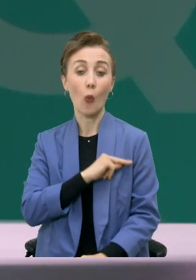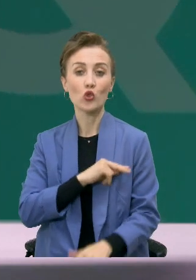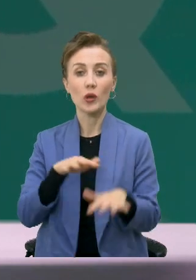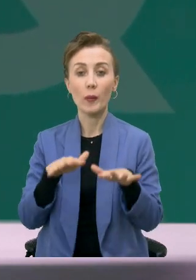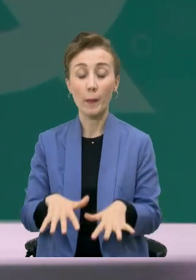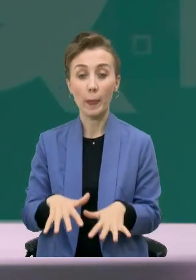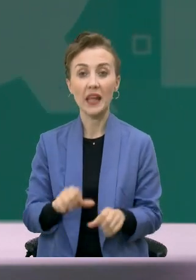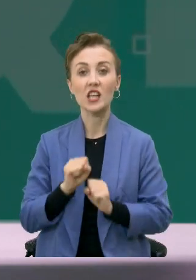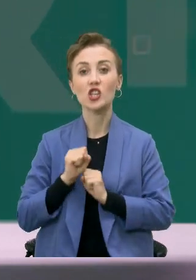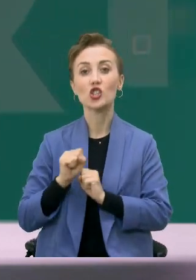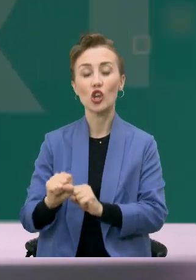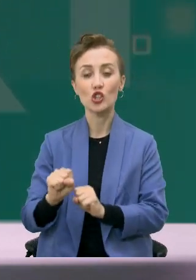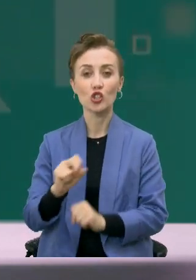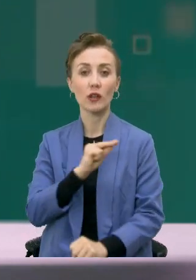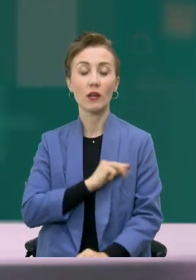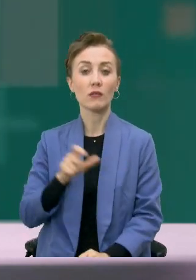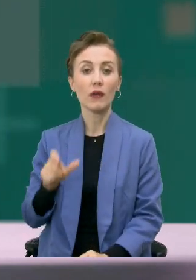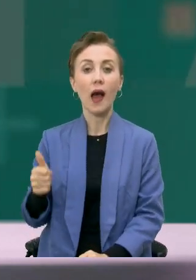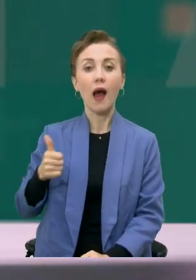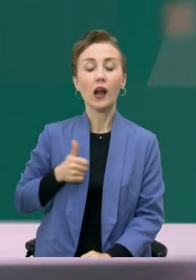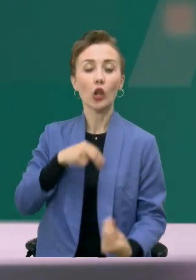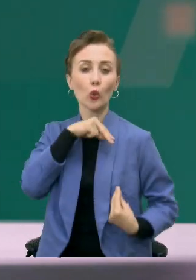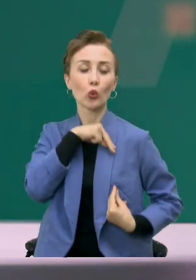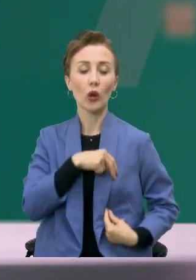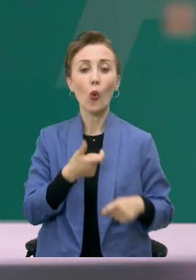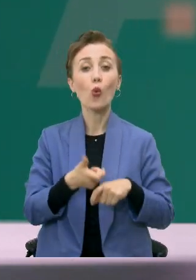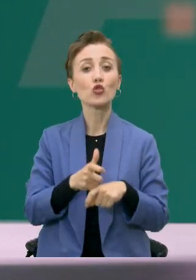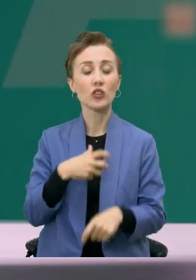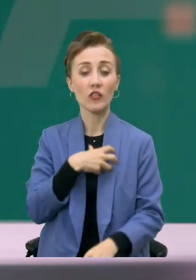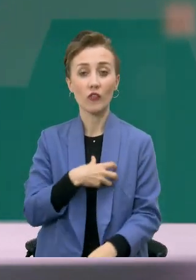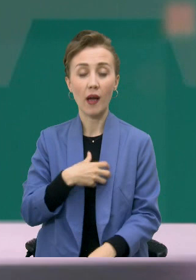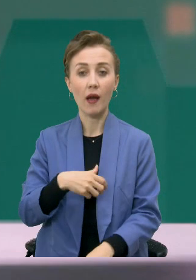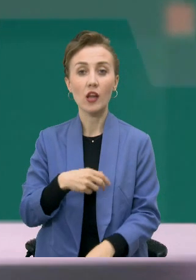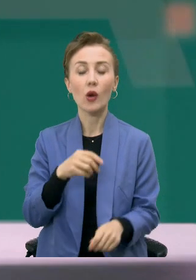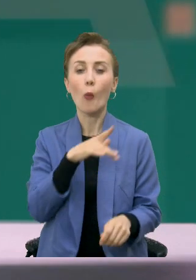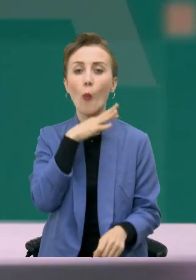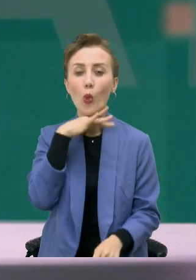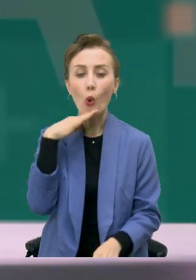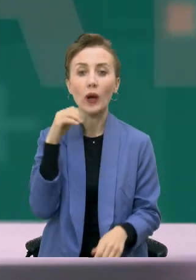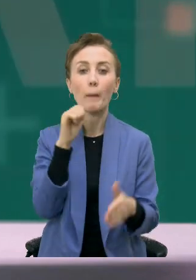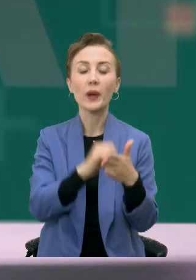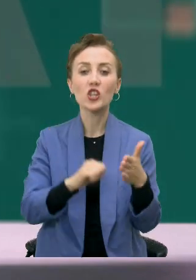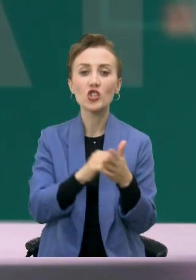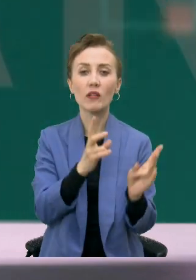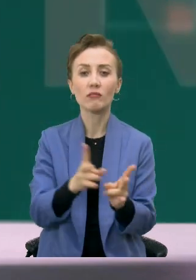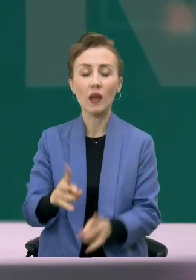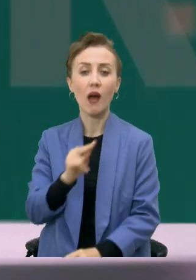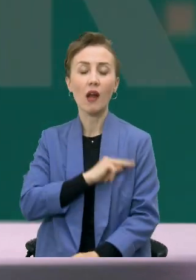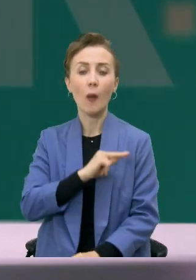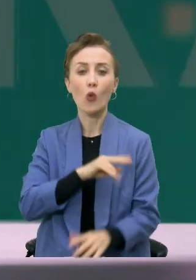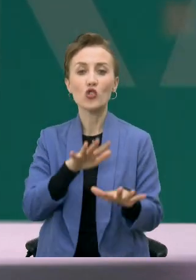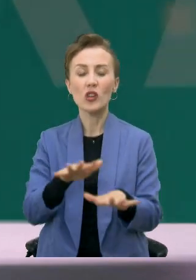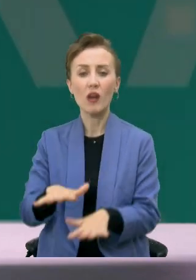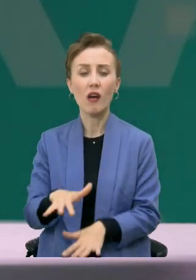перед работодателями и охрана труда стоят в приоритете. Часто причиной травм на рабочем месте является несвоевременное